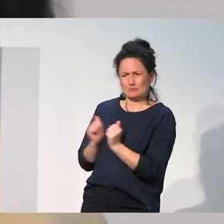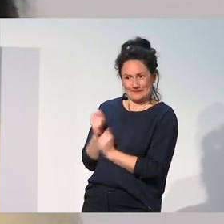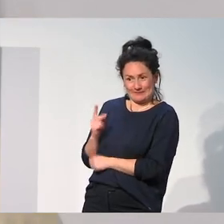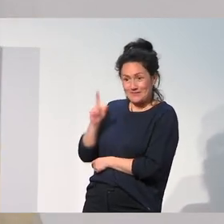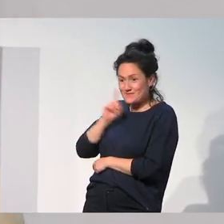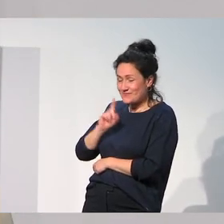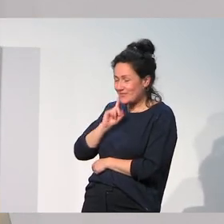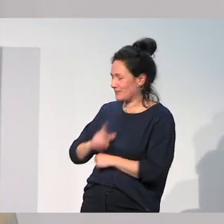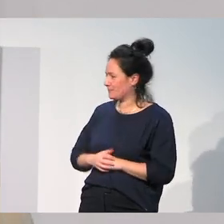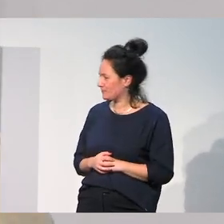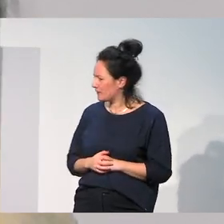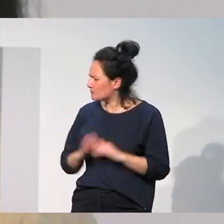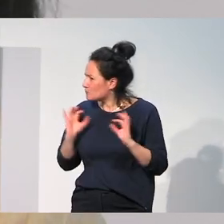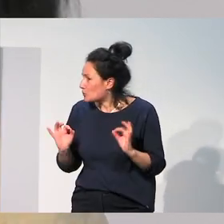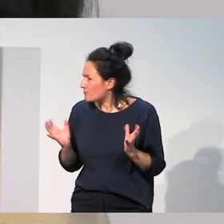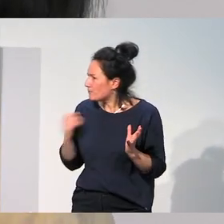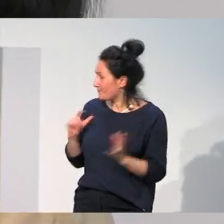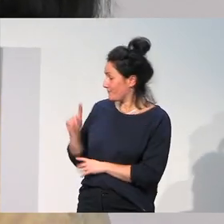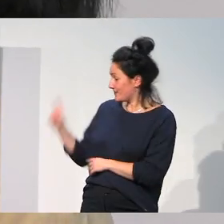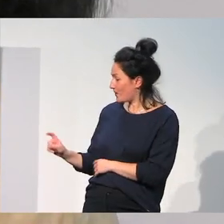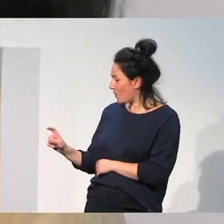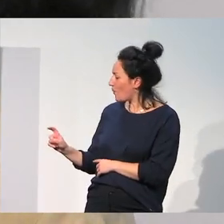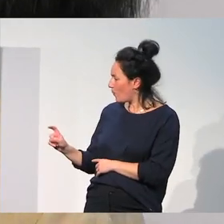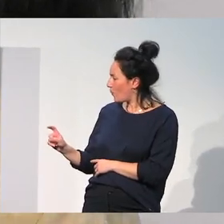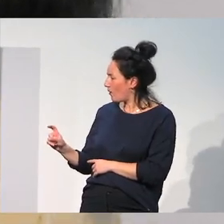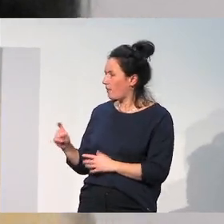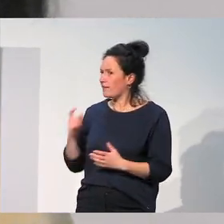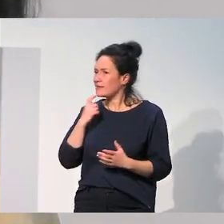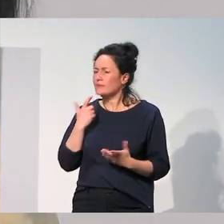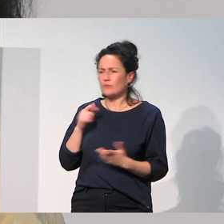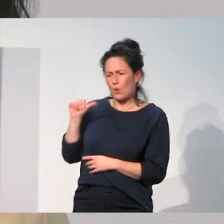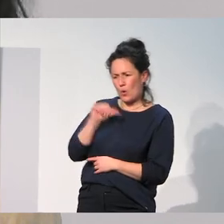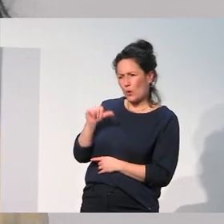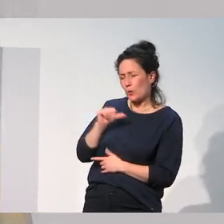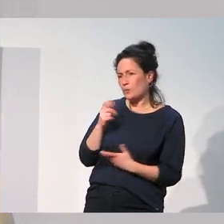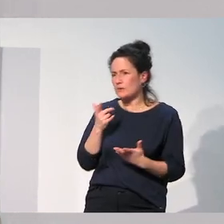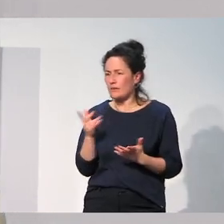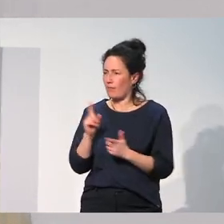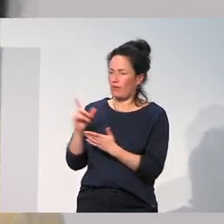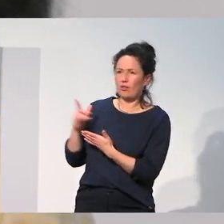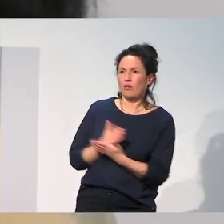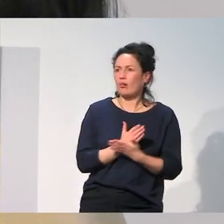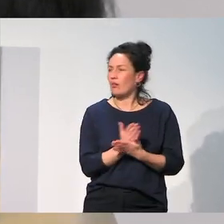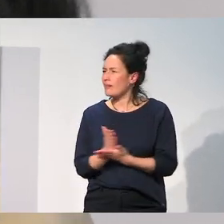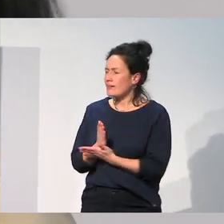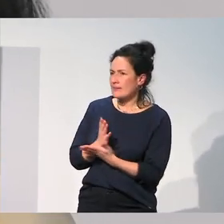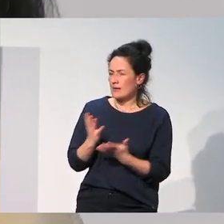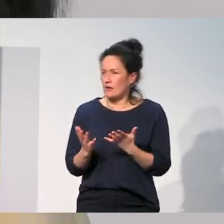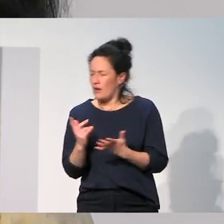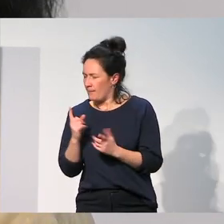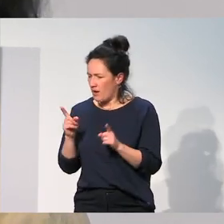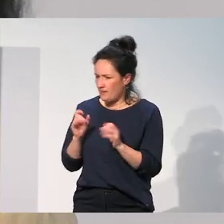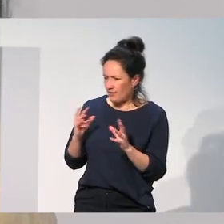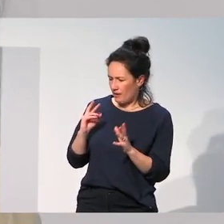aussi cette fameuse question, je disais qu'il navigue, hein, Auguste, entre la culpabilité, l'amour,